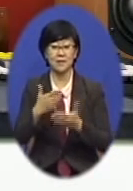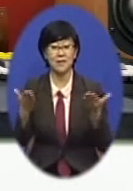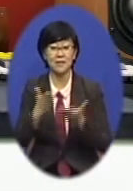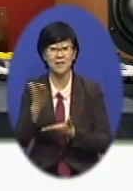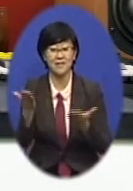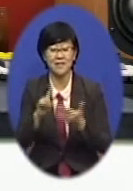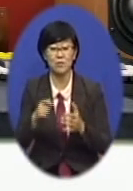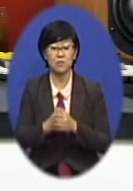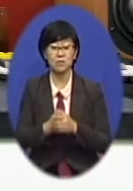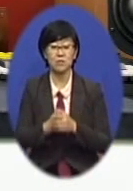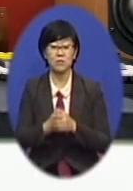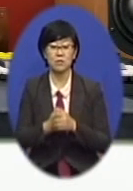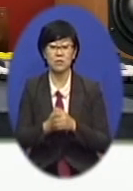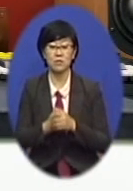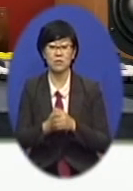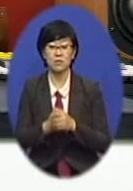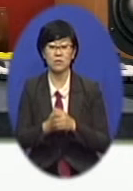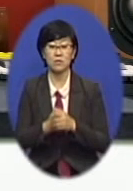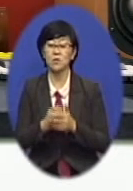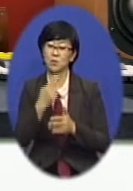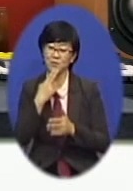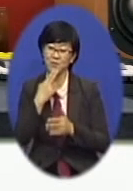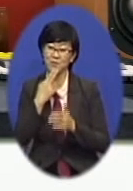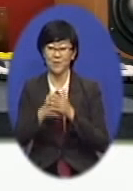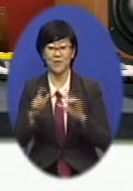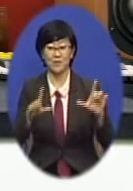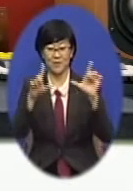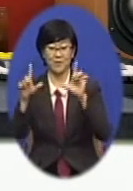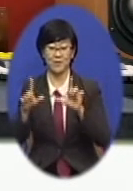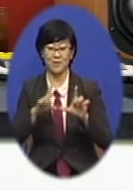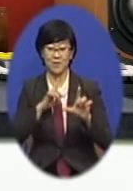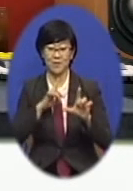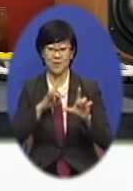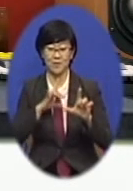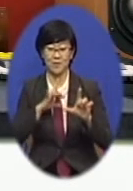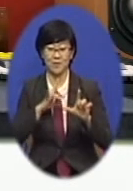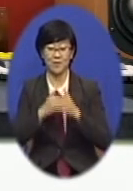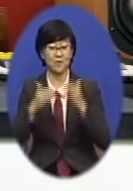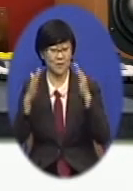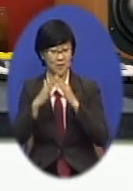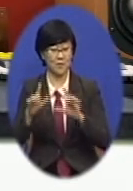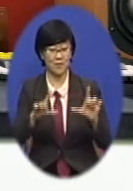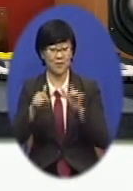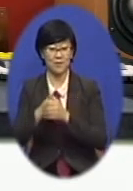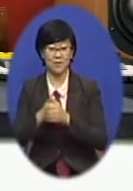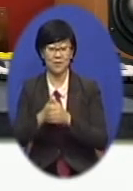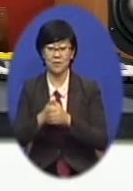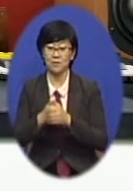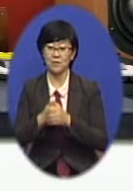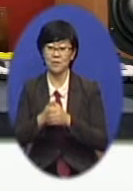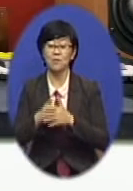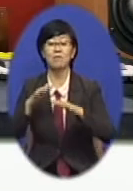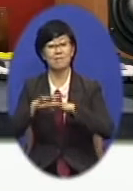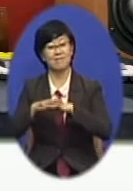있으세요? 그냥 가만히 아니, 뭐, 예. 예, 별로 없어요. 살림만 뭐, 하시는 거예요? 살림하고 좀 소일거리로 좀